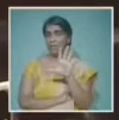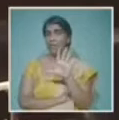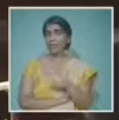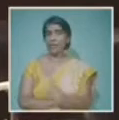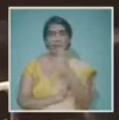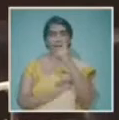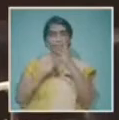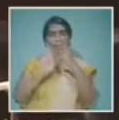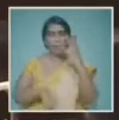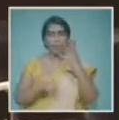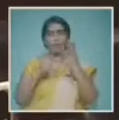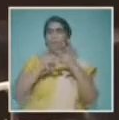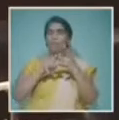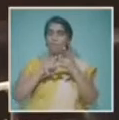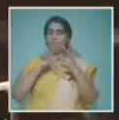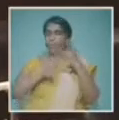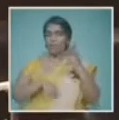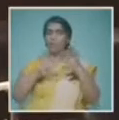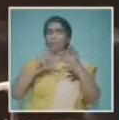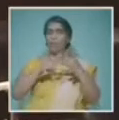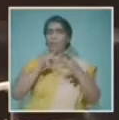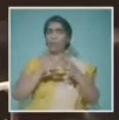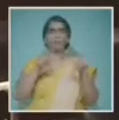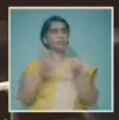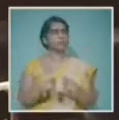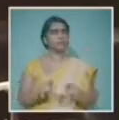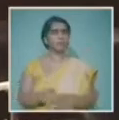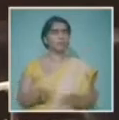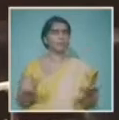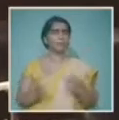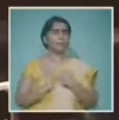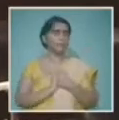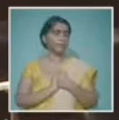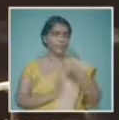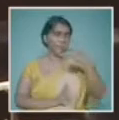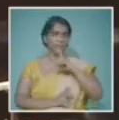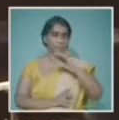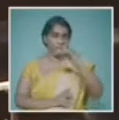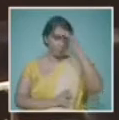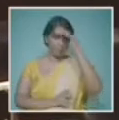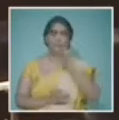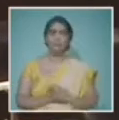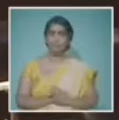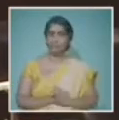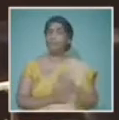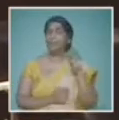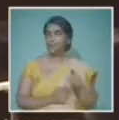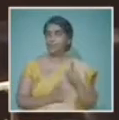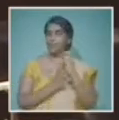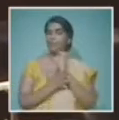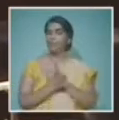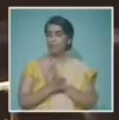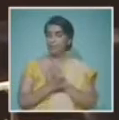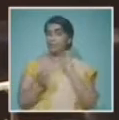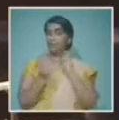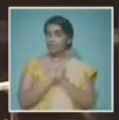එකක් අහෝසි කරලා එකක්, ඒක අහෝසි කරලා ඊළඟ එක, මේ වගේ ගෙනල්ලා තිබෙනවා. ඒ නිසා ගරු නියෝජ්‍ය කතානායකතුමනි, මේ විවස්ථා